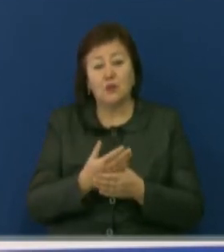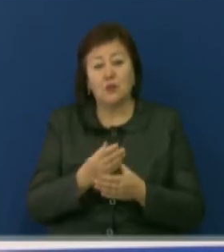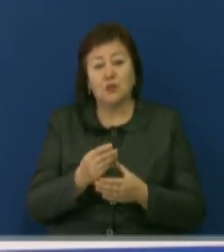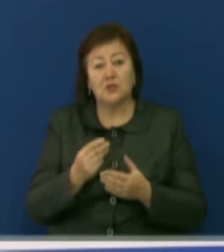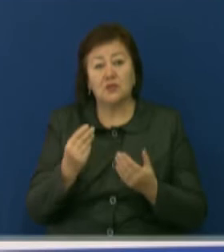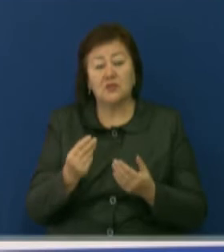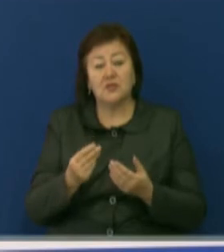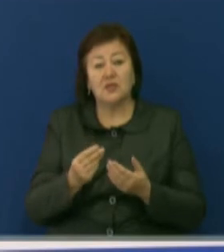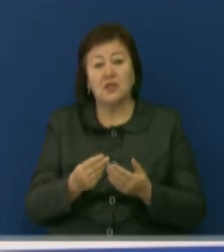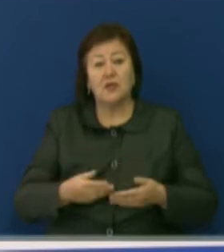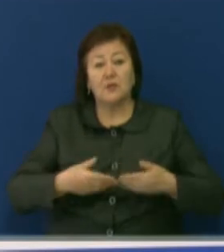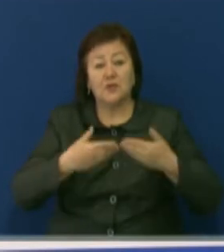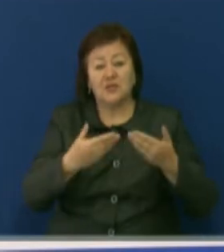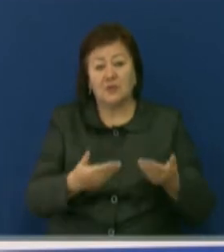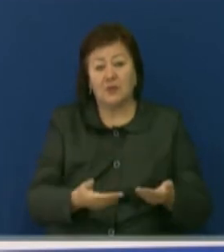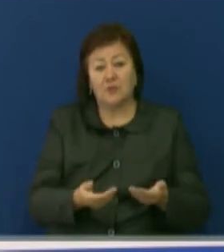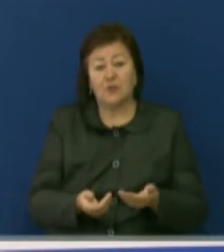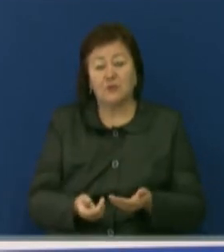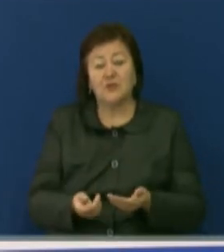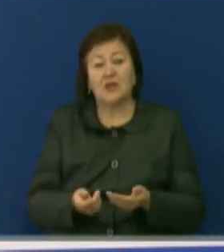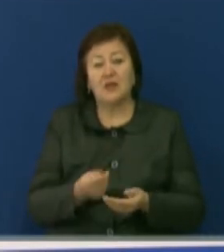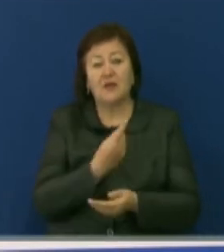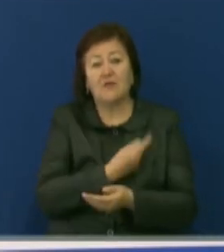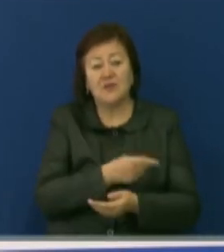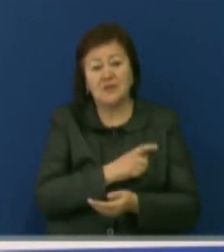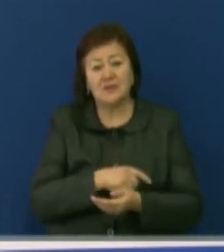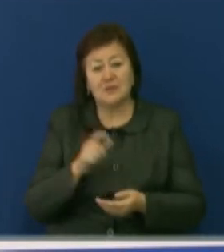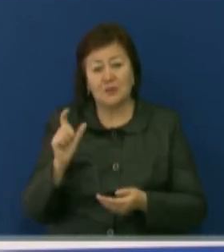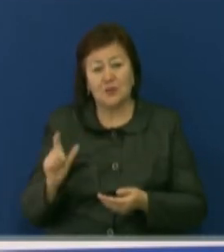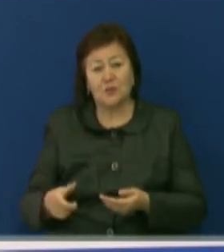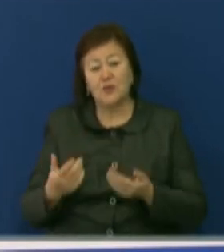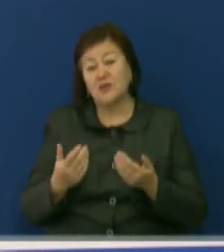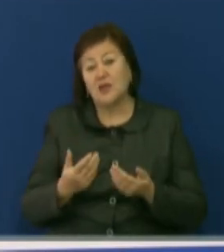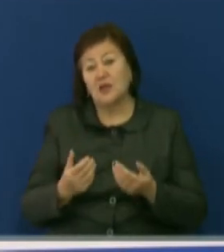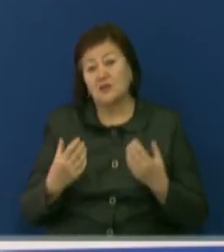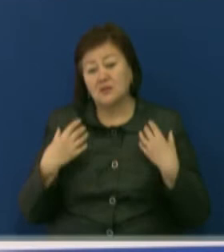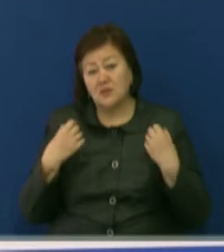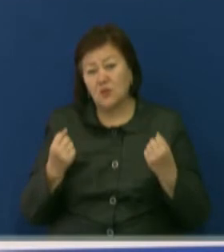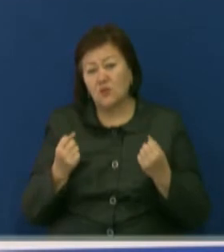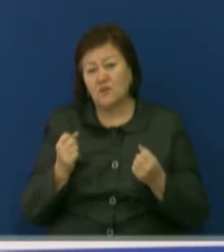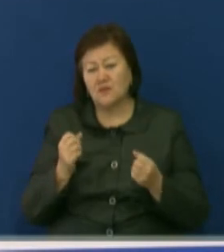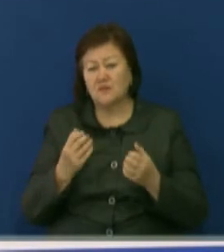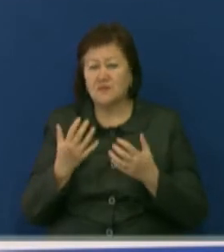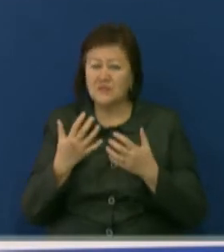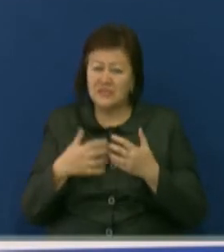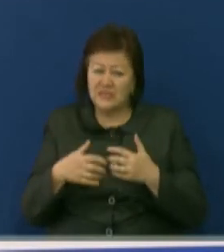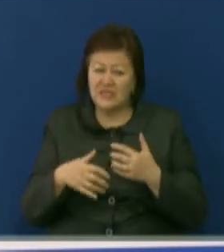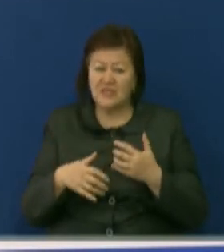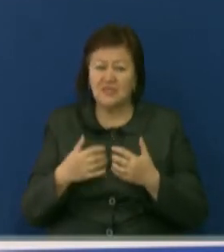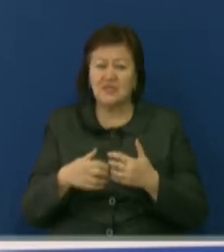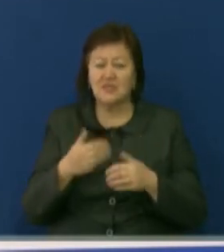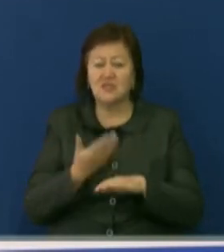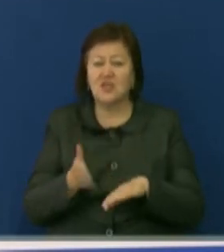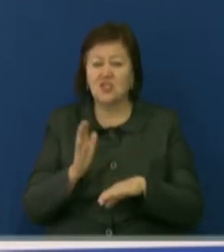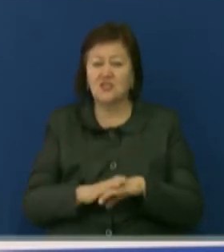жедел жәрдем дәрігерлеріне тапсырған. Белгілі болғандай қазір қыздың жағдайы орташа ауыр. Осы ретте департамент мамандары азаматтарға